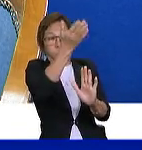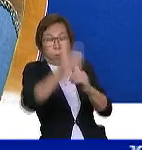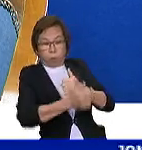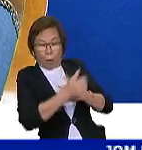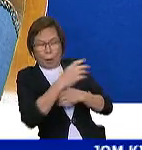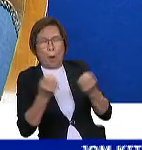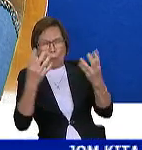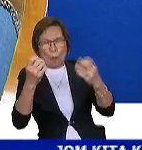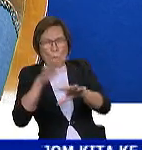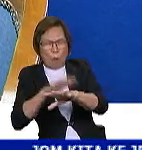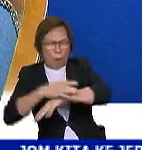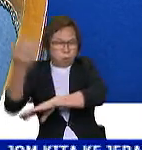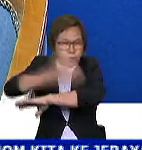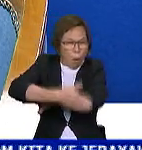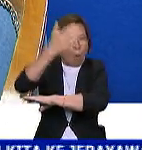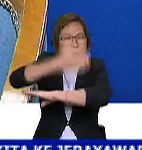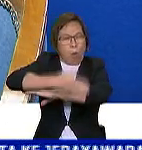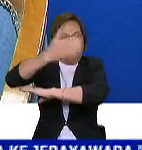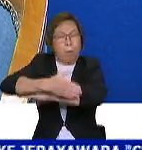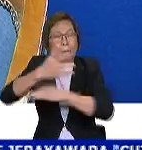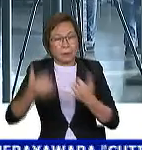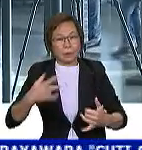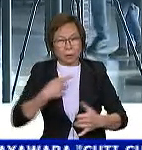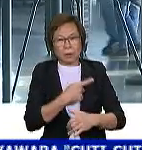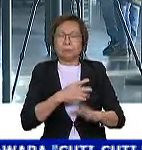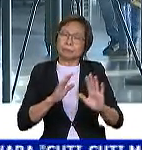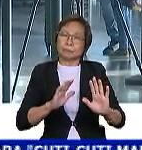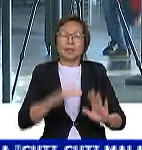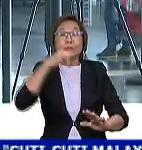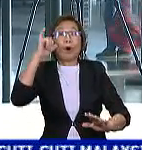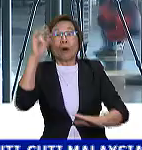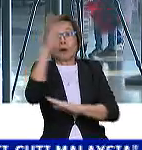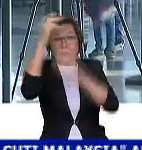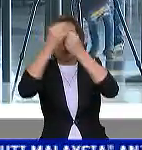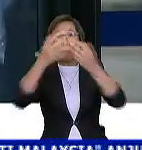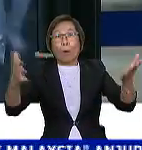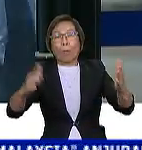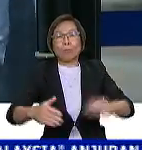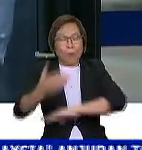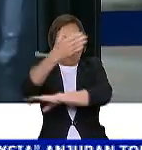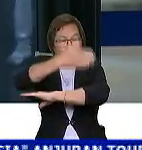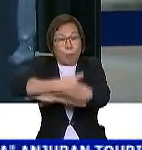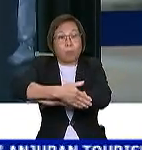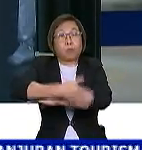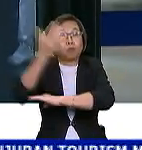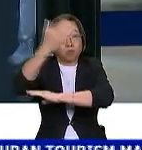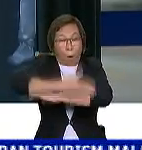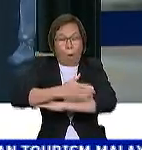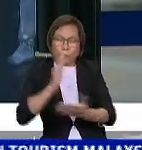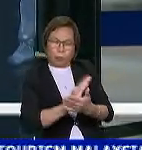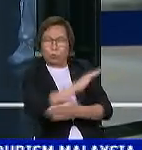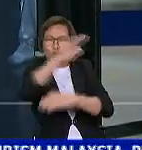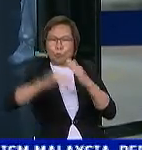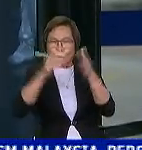banyak lagi sekatan boleh dikenakan. Tapi buat masa ini kita buat sekatan. Semalam kerajaan mengumumkan sekatan sementara dikenakan terhadap